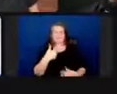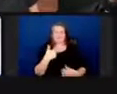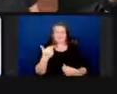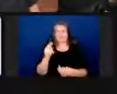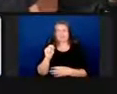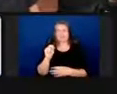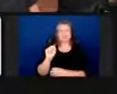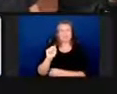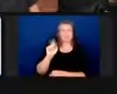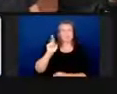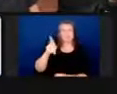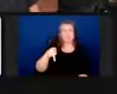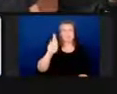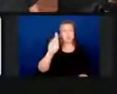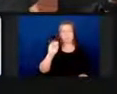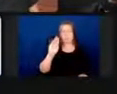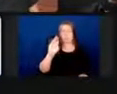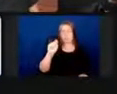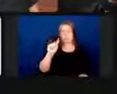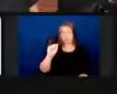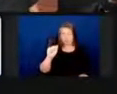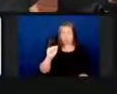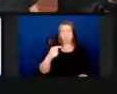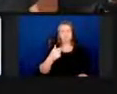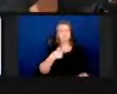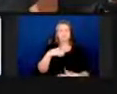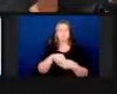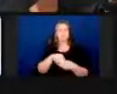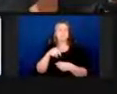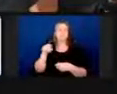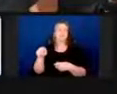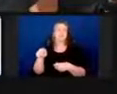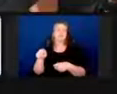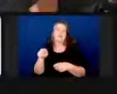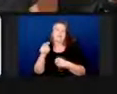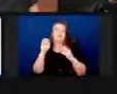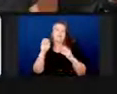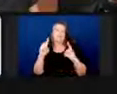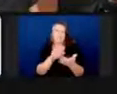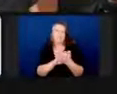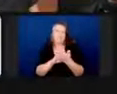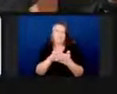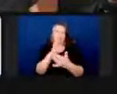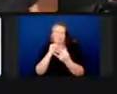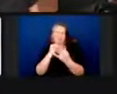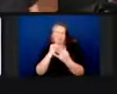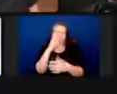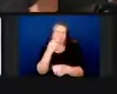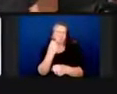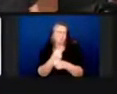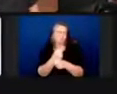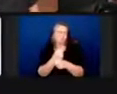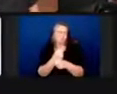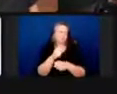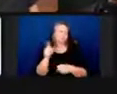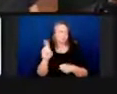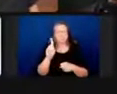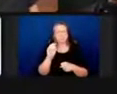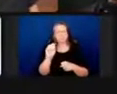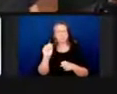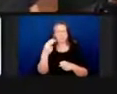Asante sana. Mimi ni Hans Prost na mimi ni mwalimu katika DOS